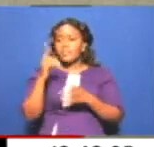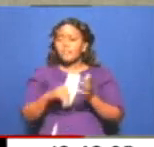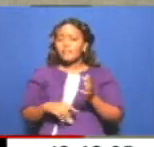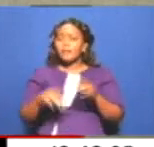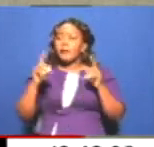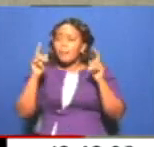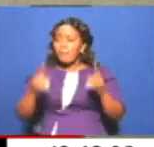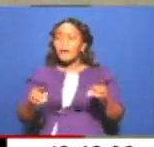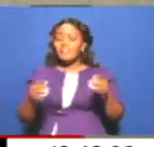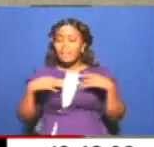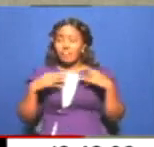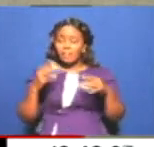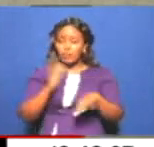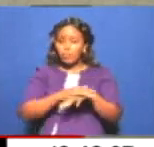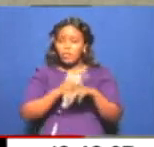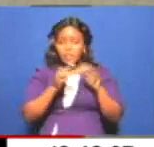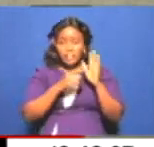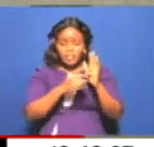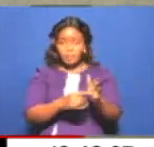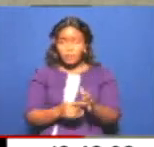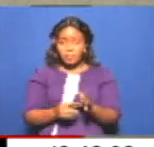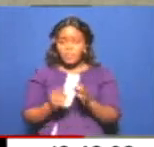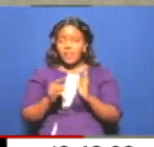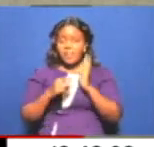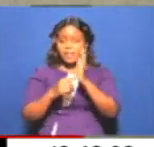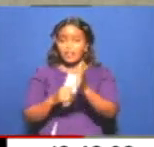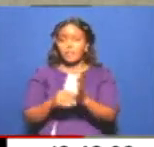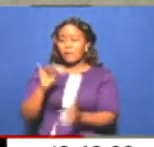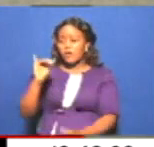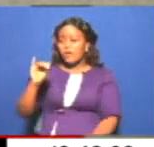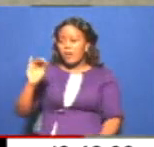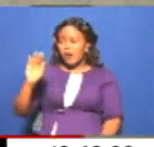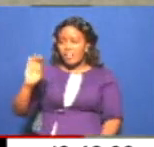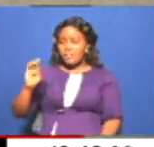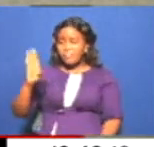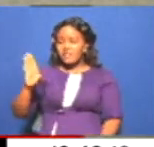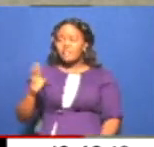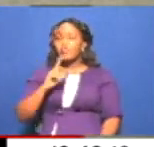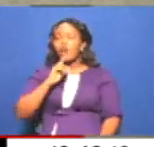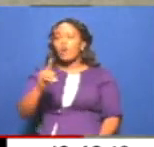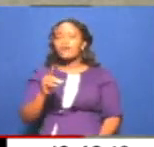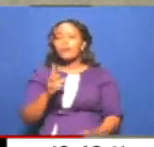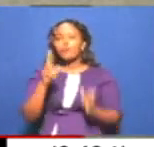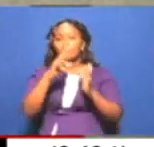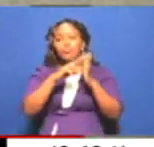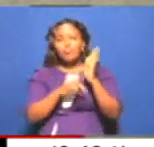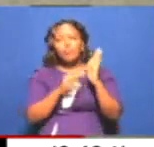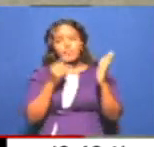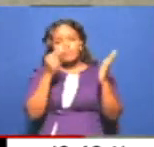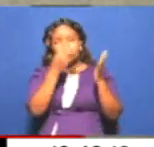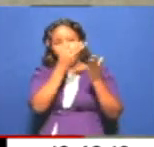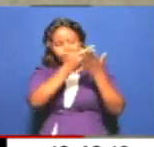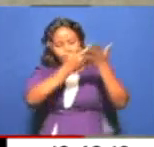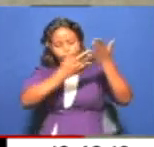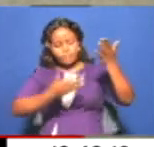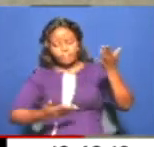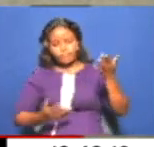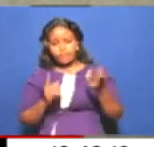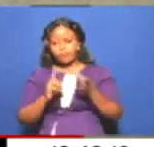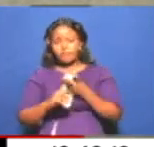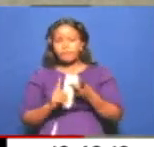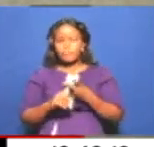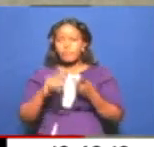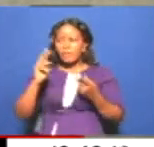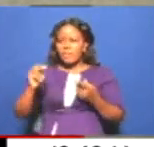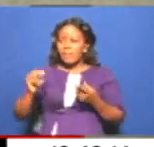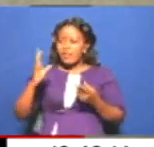hizi IEBC ikisema hizi ndio rules zinatakana zifuatiliwe pamoja na elections, NCIC pamoja na